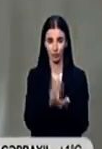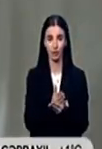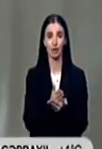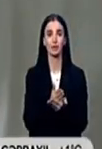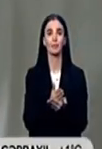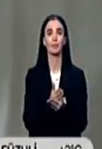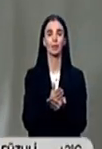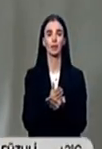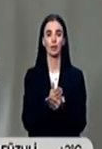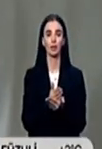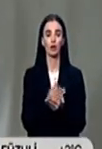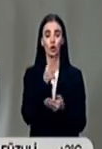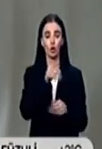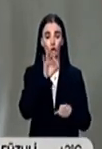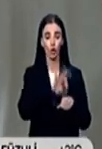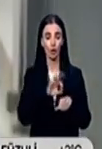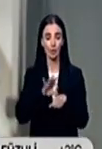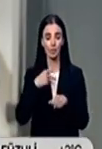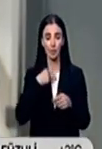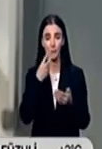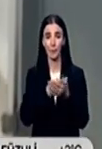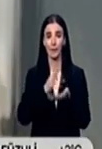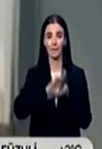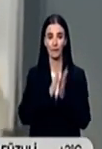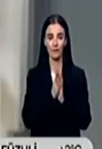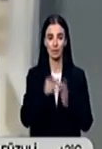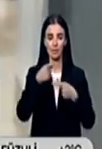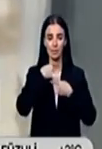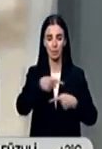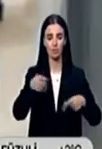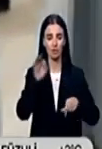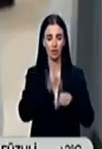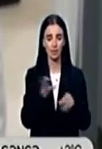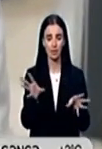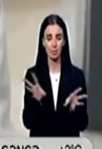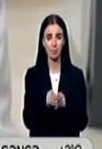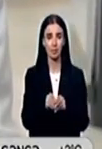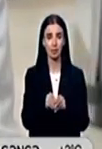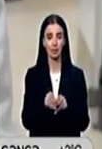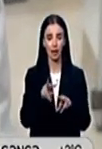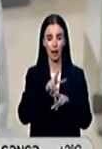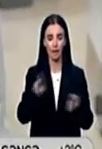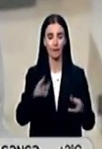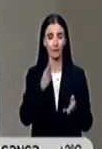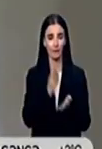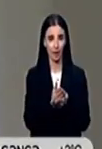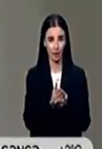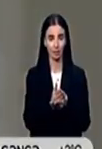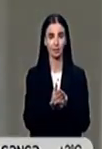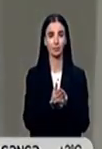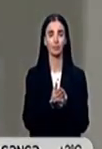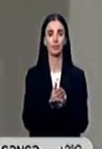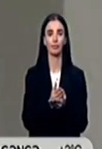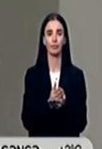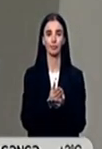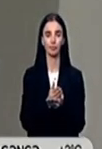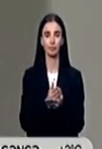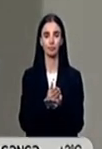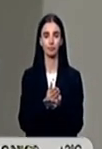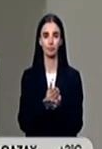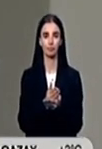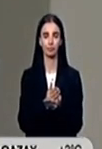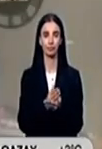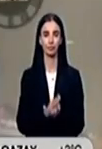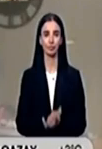Kəskin respirator xəstəliklərin də əlamətləri buna bənzər olur. Mövsümi qriplə qızılca virusunda hər nə qədər simptomlar bənzəsə də fərqli cəhətlər